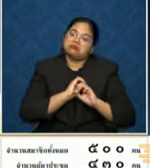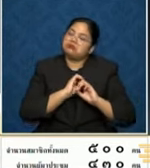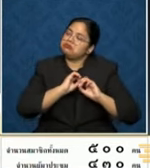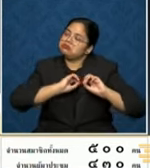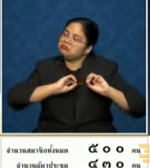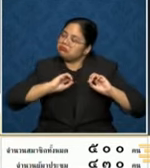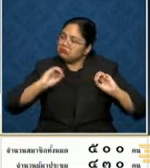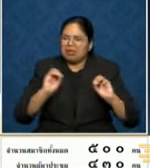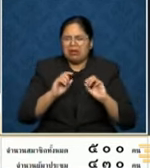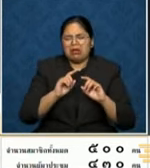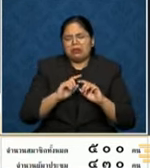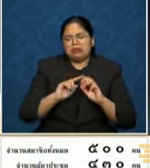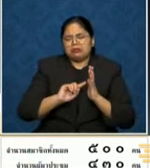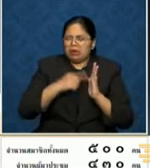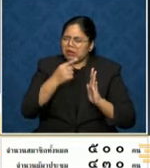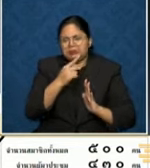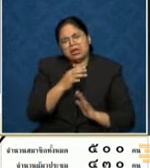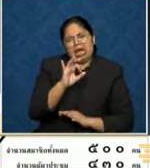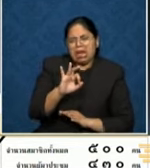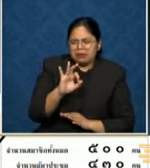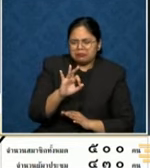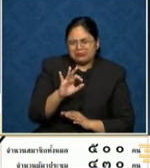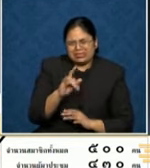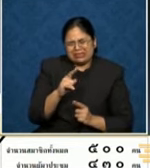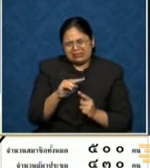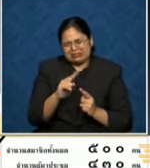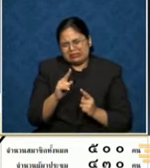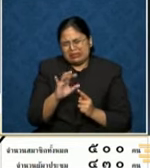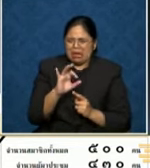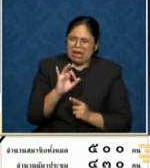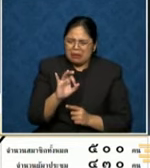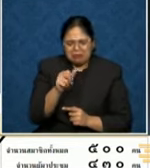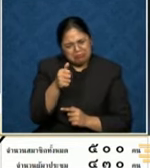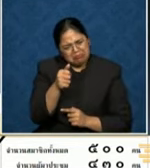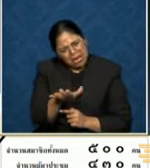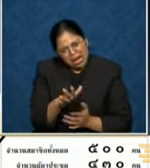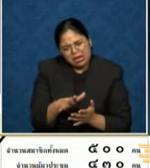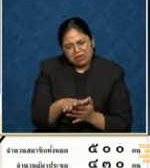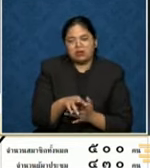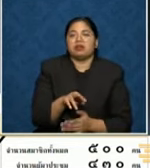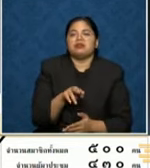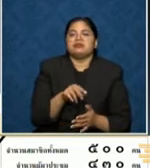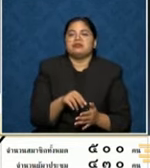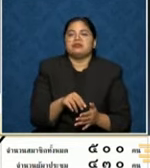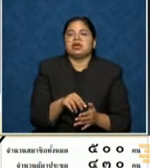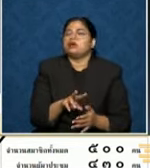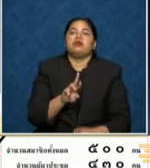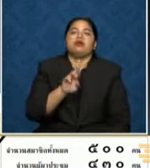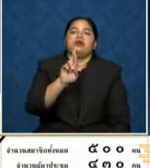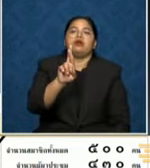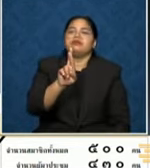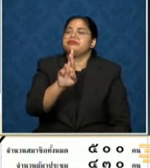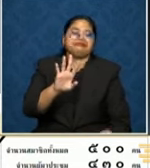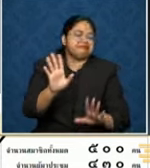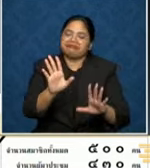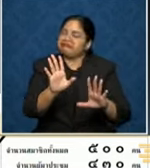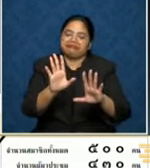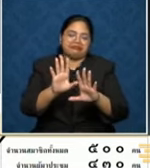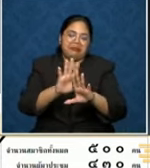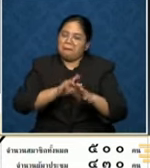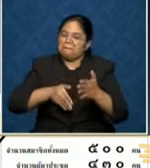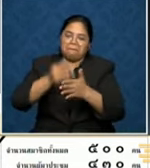มจะให้ F มันก็ไม่ไหวครับท่านประธานครับ F มันก็ไม่ได้ติดรอแล้วกันครับท่านประธานครับขาดคุณสมบัติในการเข้าส